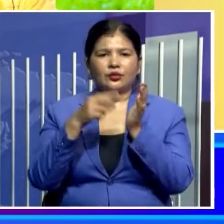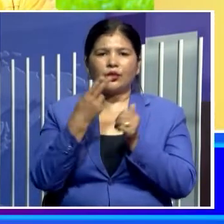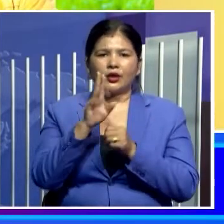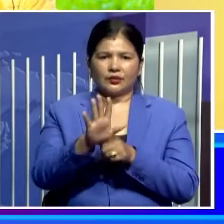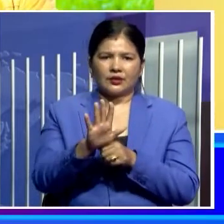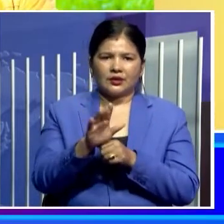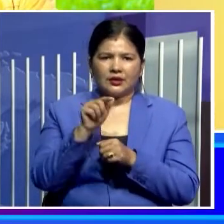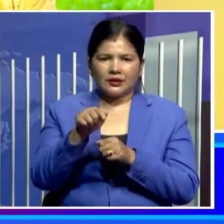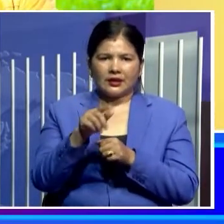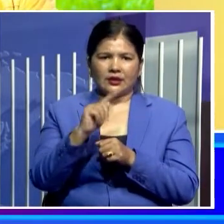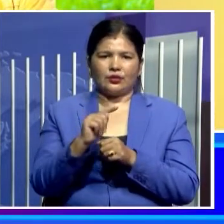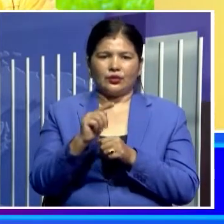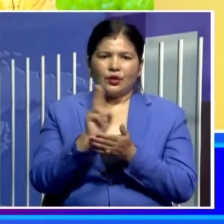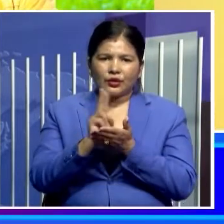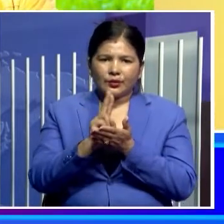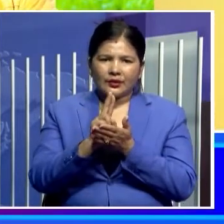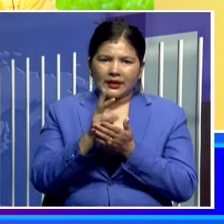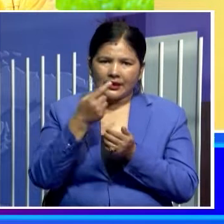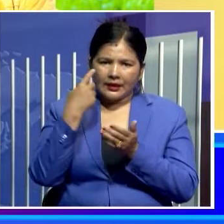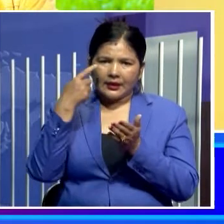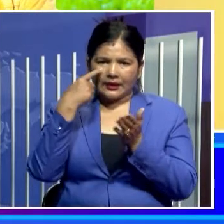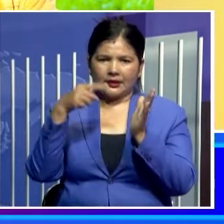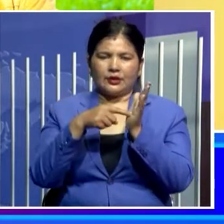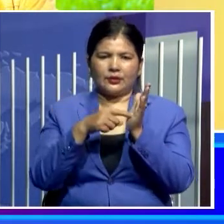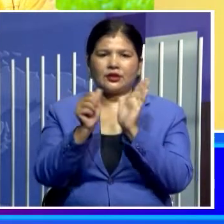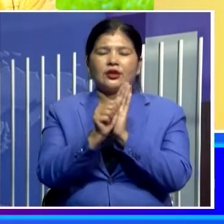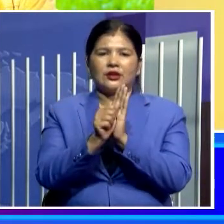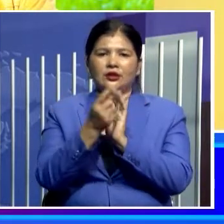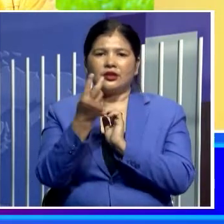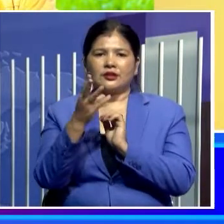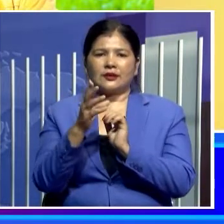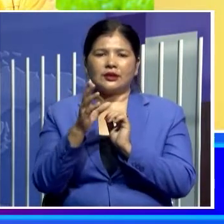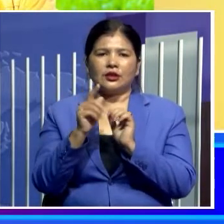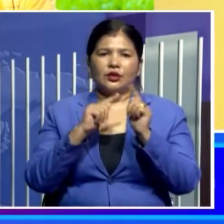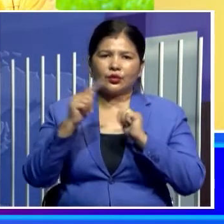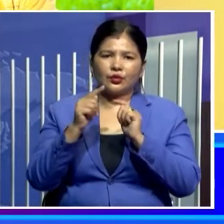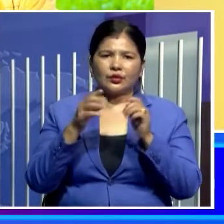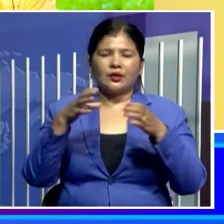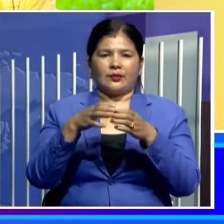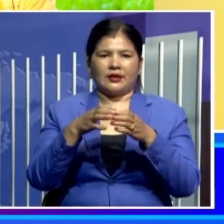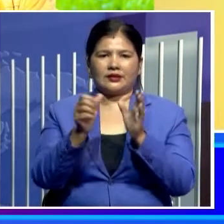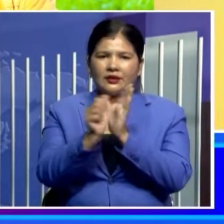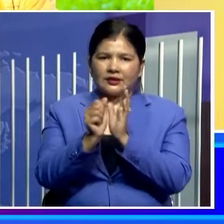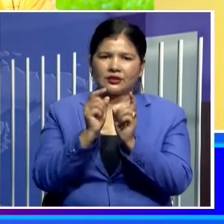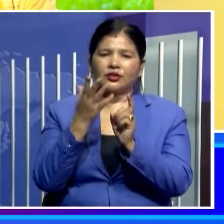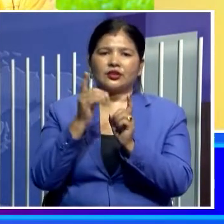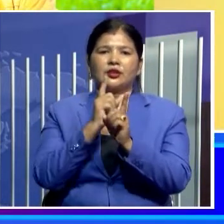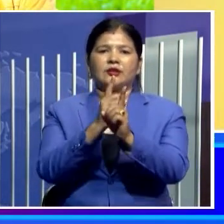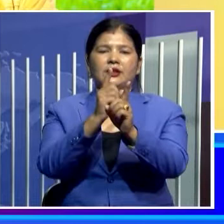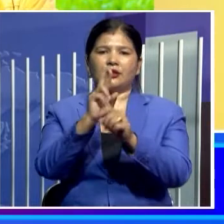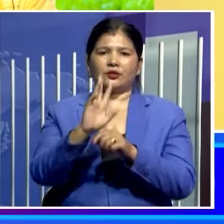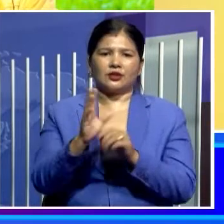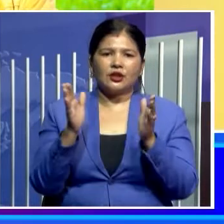त्यहाँको परिणामलाई नियाल्ने हो भने चाहिँ अग्रताका हिसाबले चाहिँ कुन पार्टी अगाडि रहेको छ, कसले चाहिँ पछ्याइरहेको छ